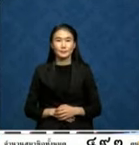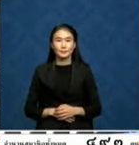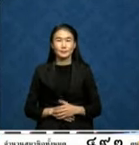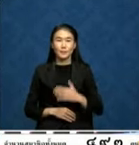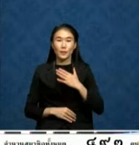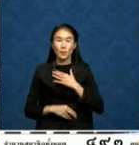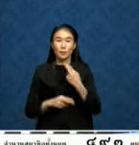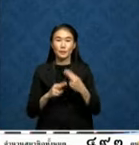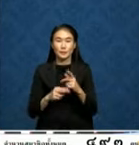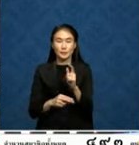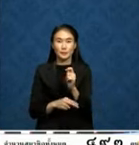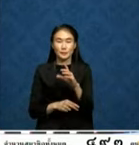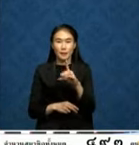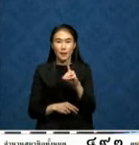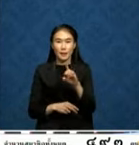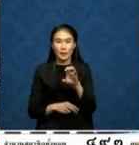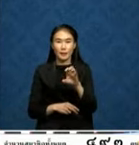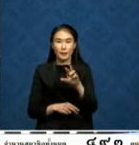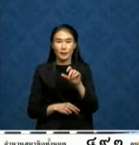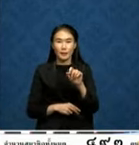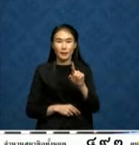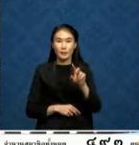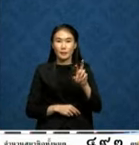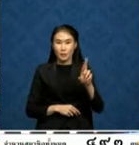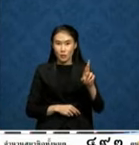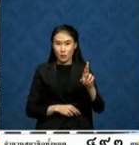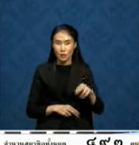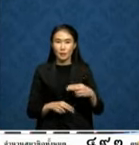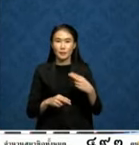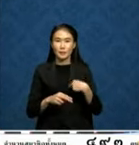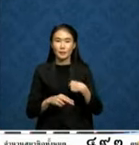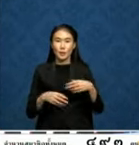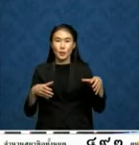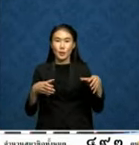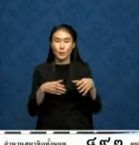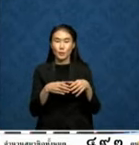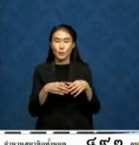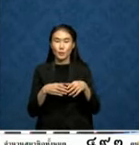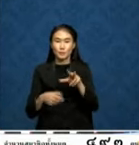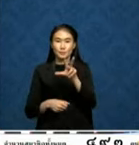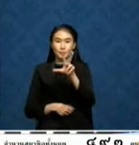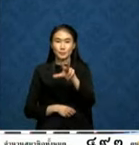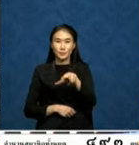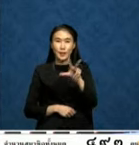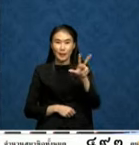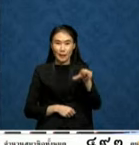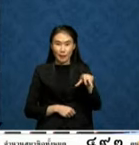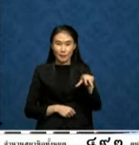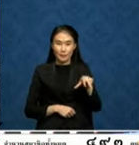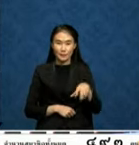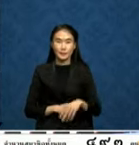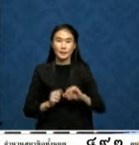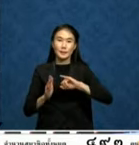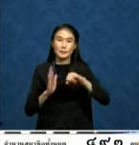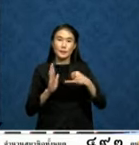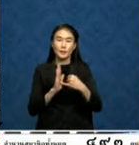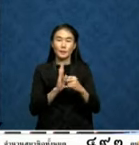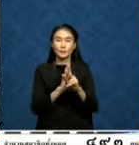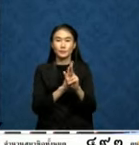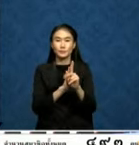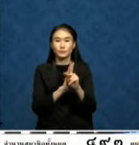กระผมนายอดิศรเพียงเกตส.ส.บัญชีรายชื่อพรรคเพื่อไทยจากจังหวัดขอนแก่น